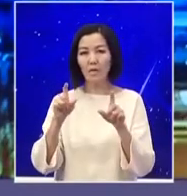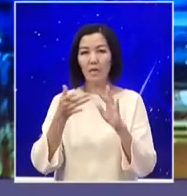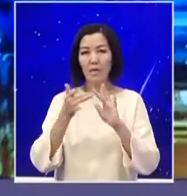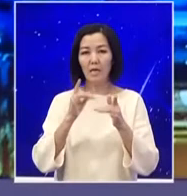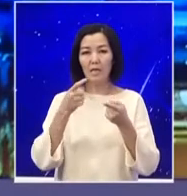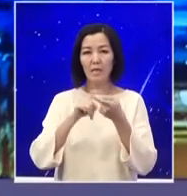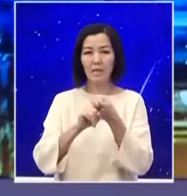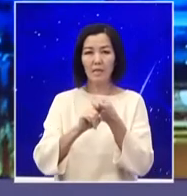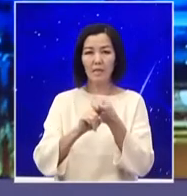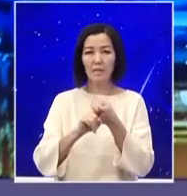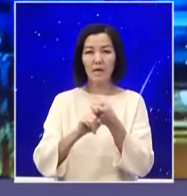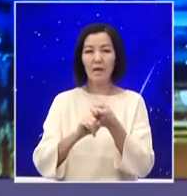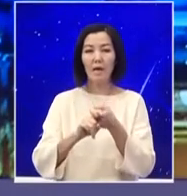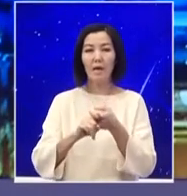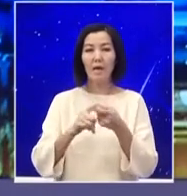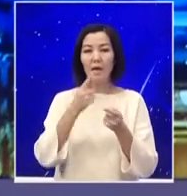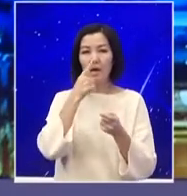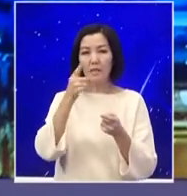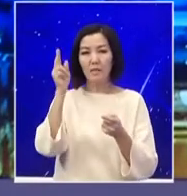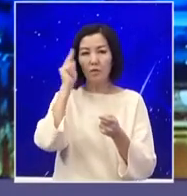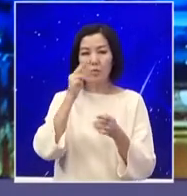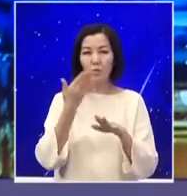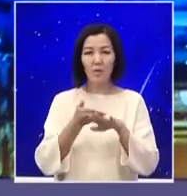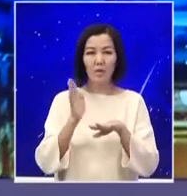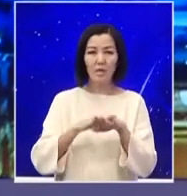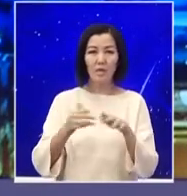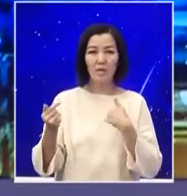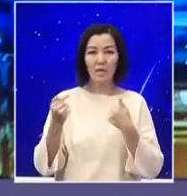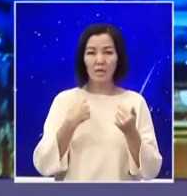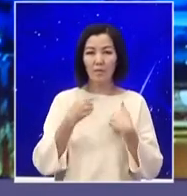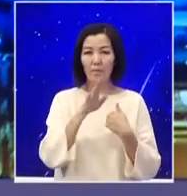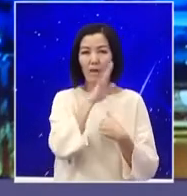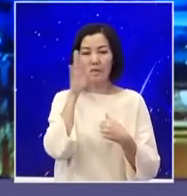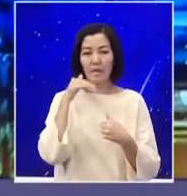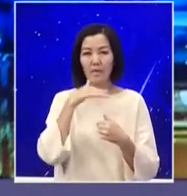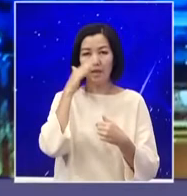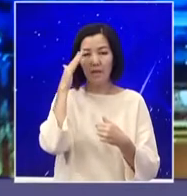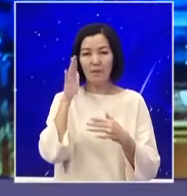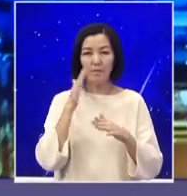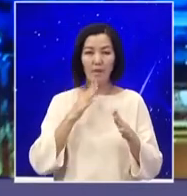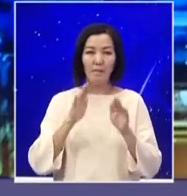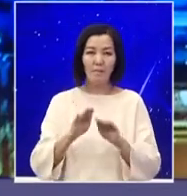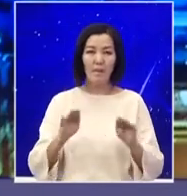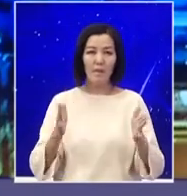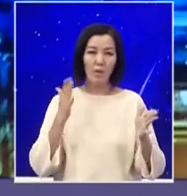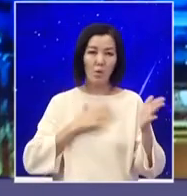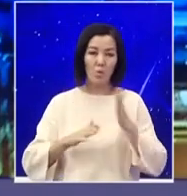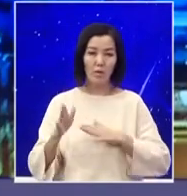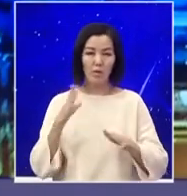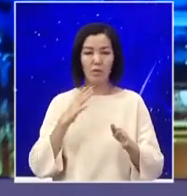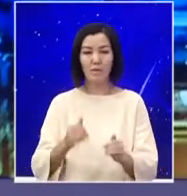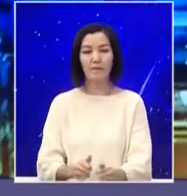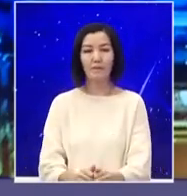интернет желісі тартылды. Осыған дейін алыстан оқудың азабын тартып келген ата-аналар мен балаларын қуанышында тілшіміз бөлісіп